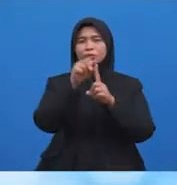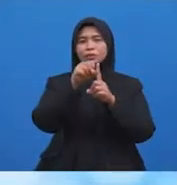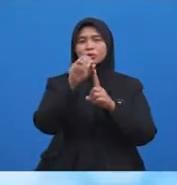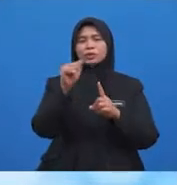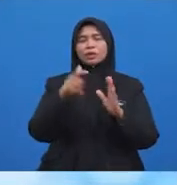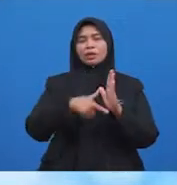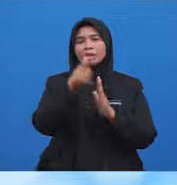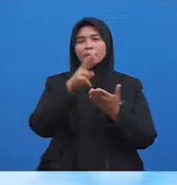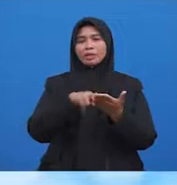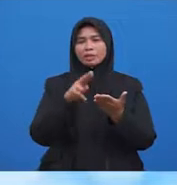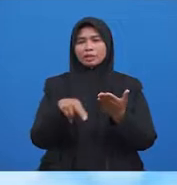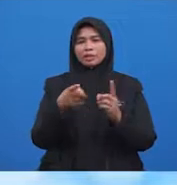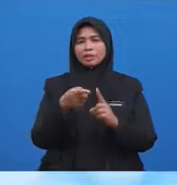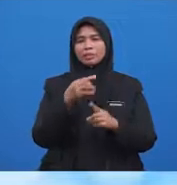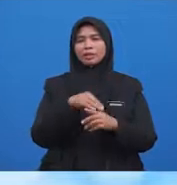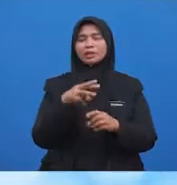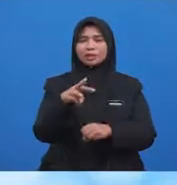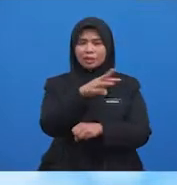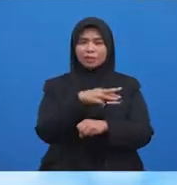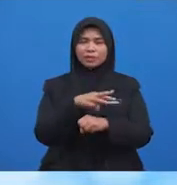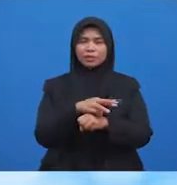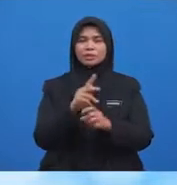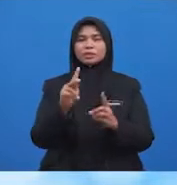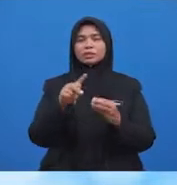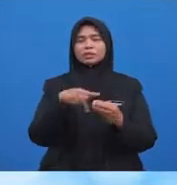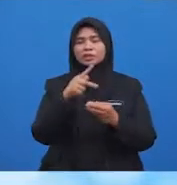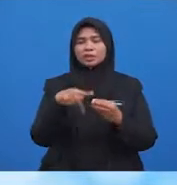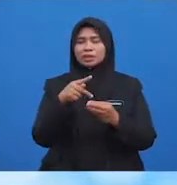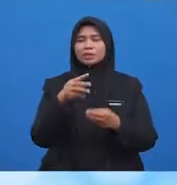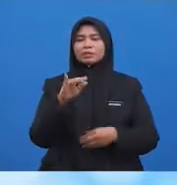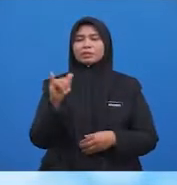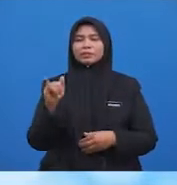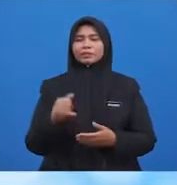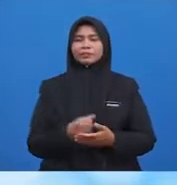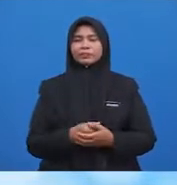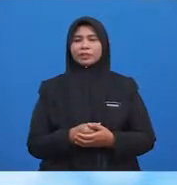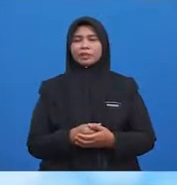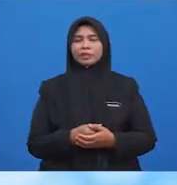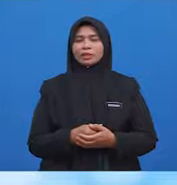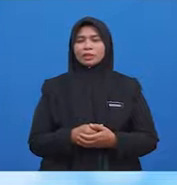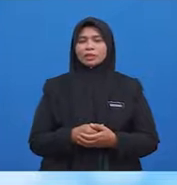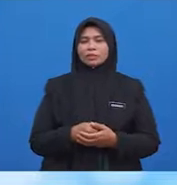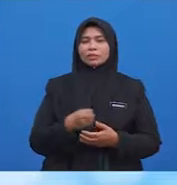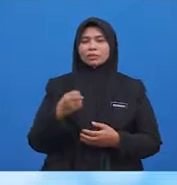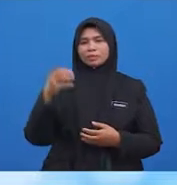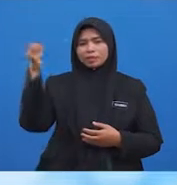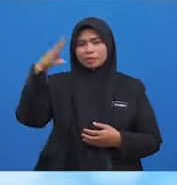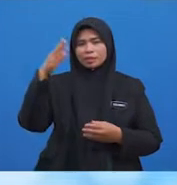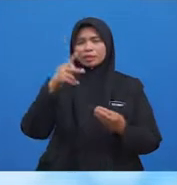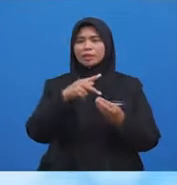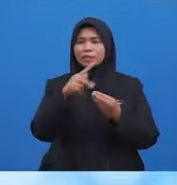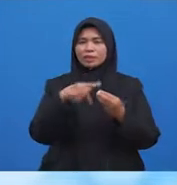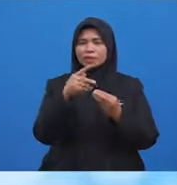lebih rendah beban ding kawasan disekitarnya Topo matahari dikelilingi